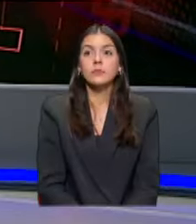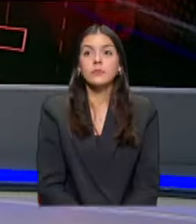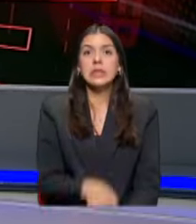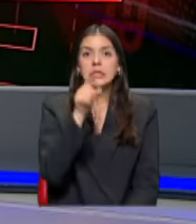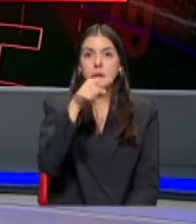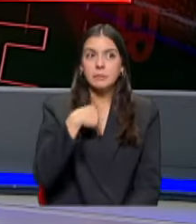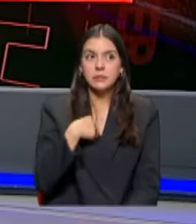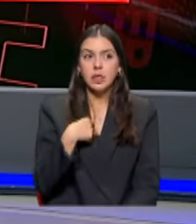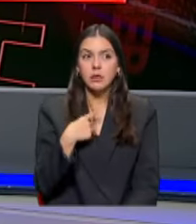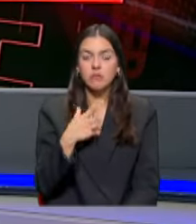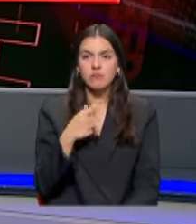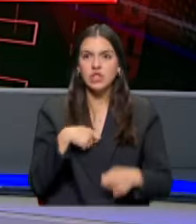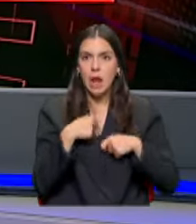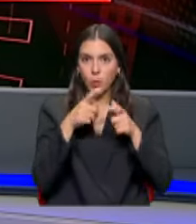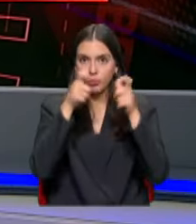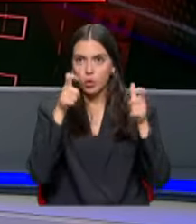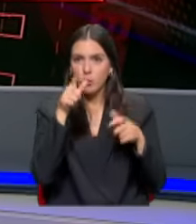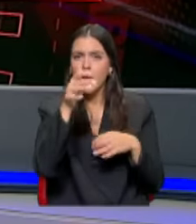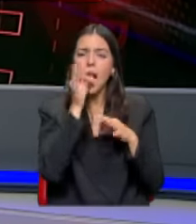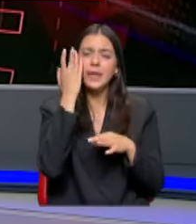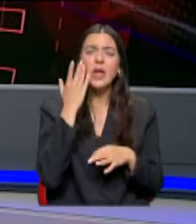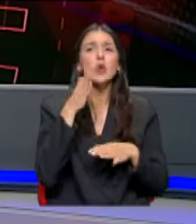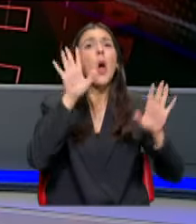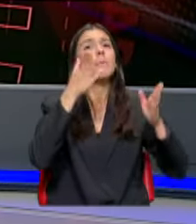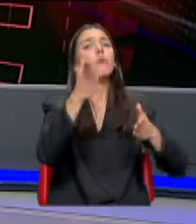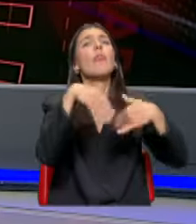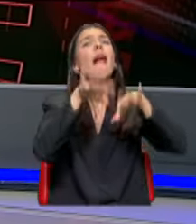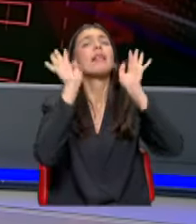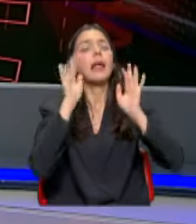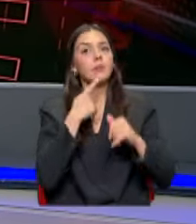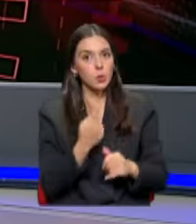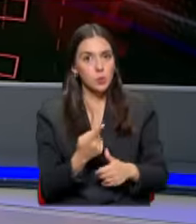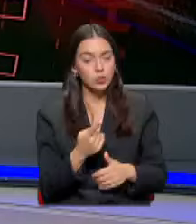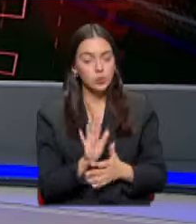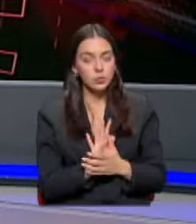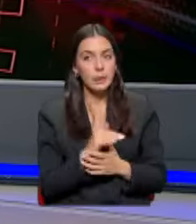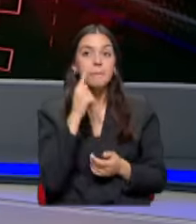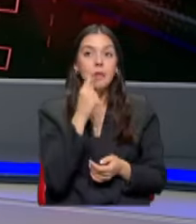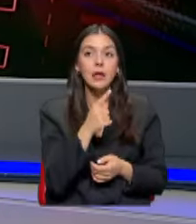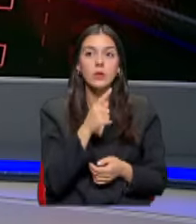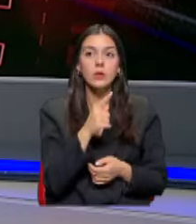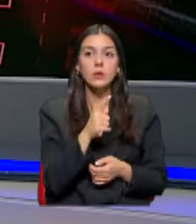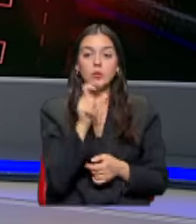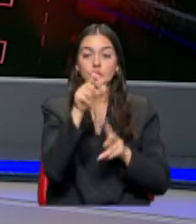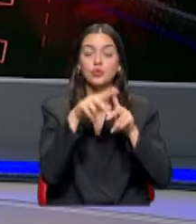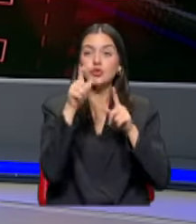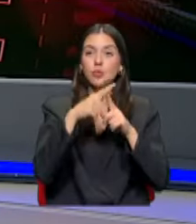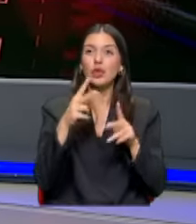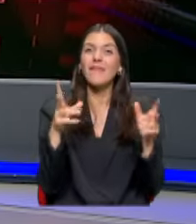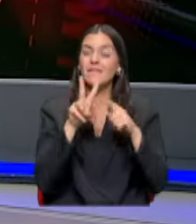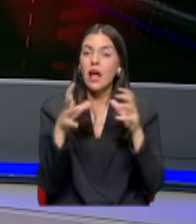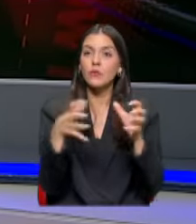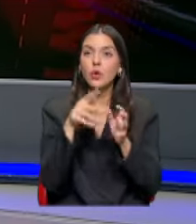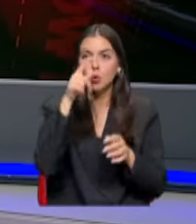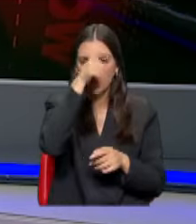Sizce biz mi abartıyoruz? Yani bu haberleri izlerken ya yok o kadar da değil mi diyorsunuz? Bakın, Umut Vakfı Türkiye'nin şiddet